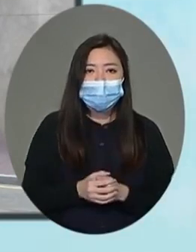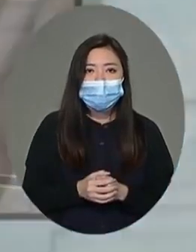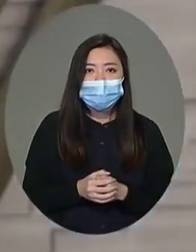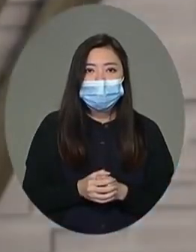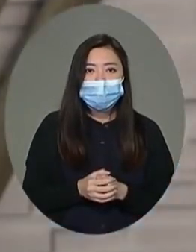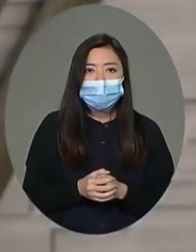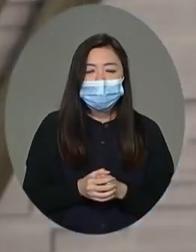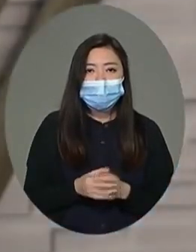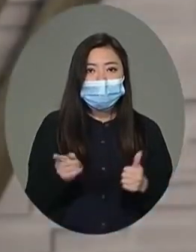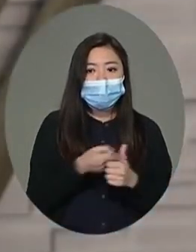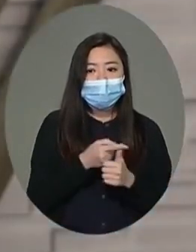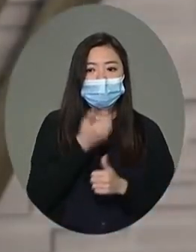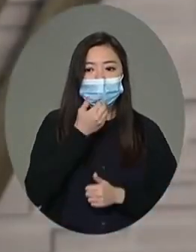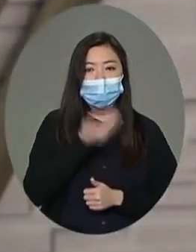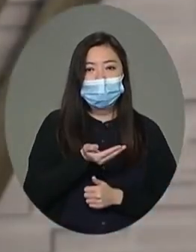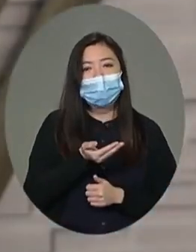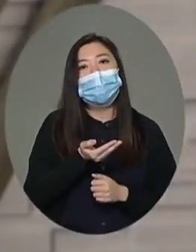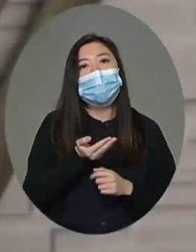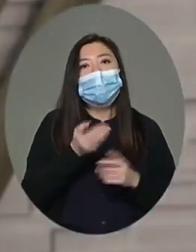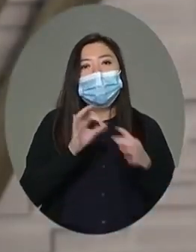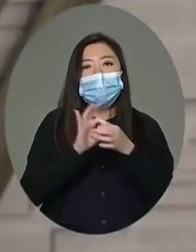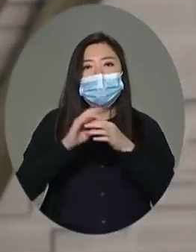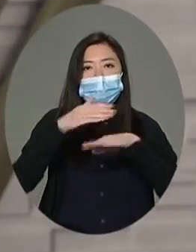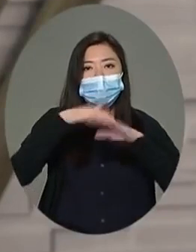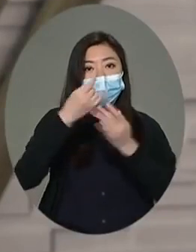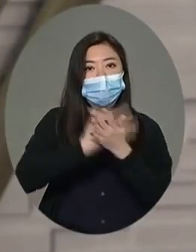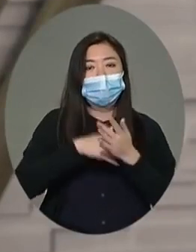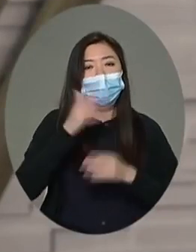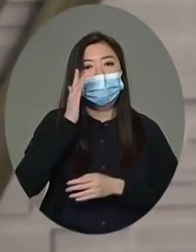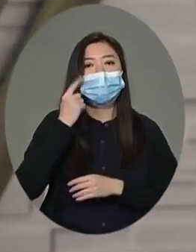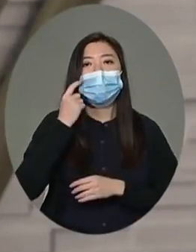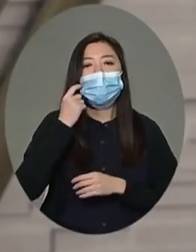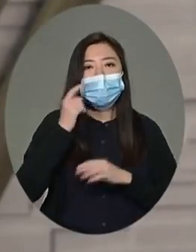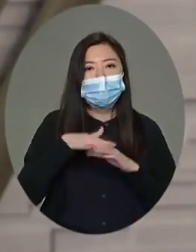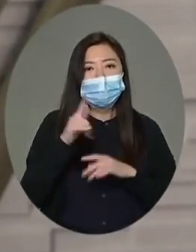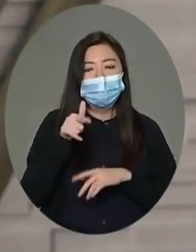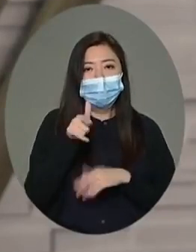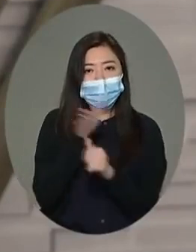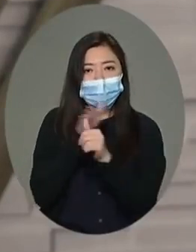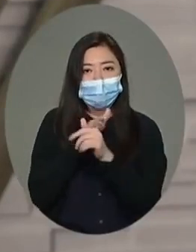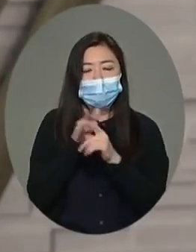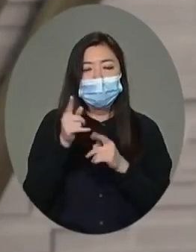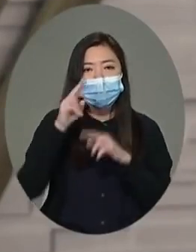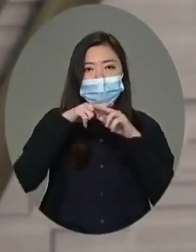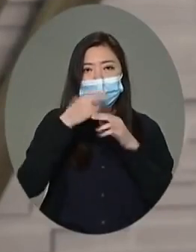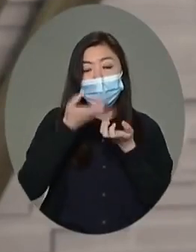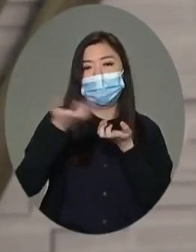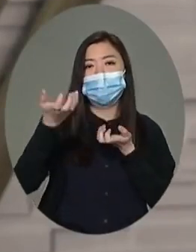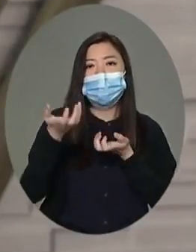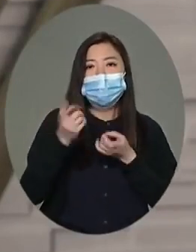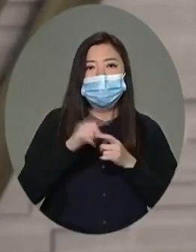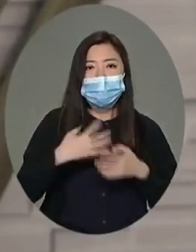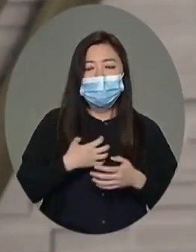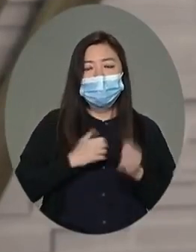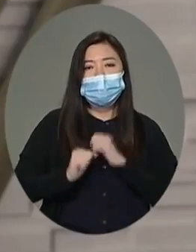道。 首名被控违反港区国安法的男子唐英杰否认煽动他人分裂国家及恐